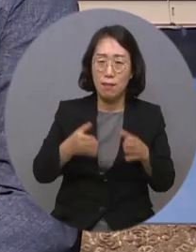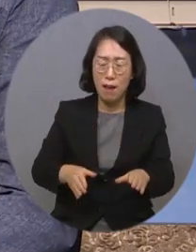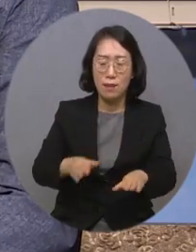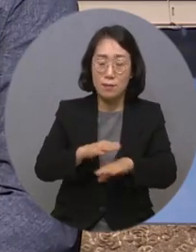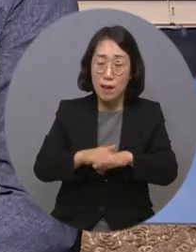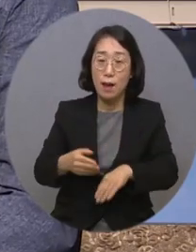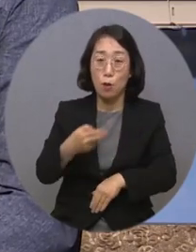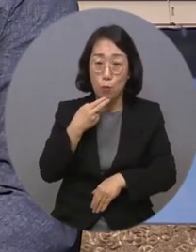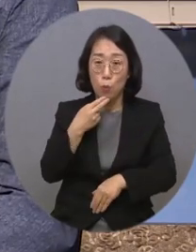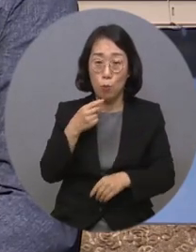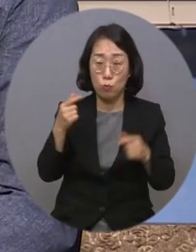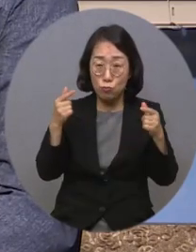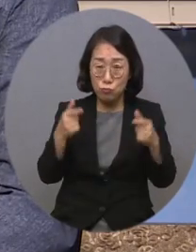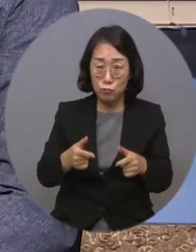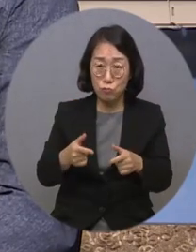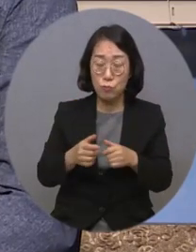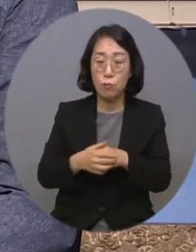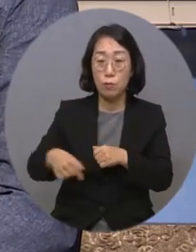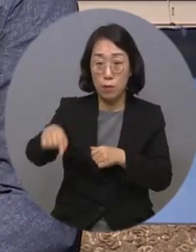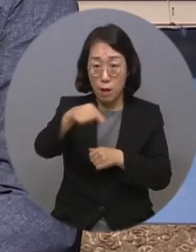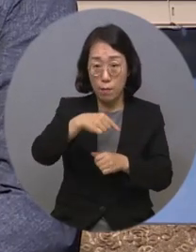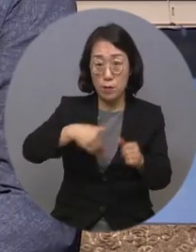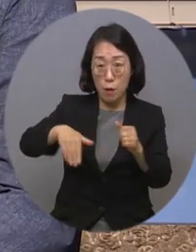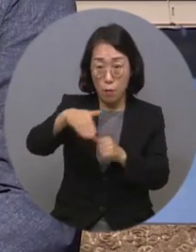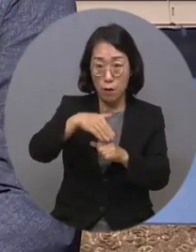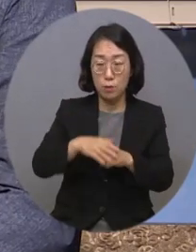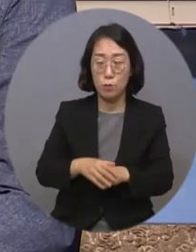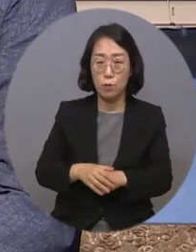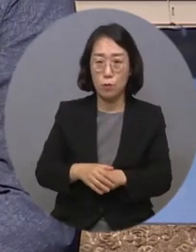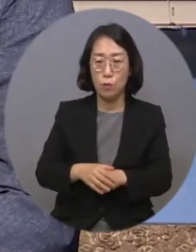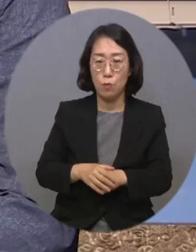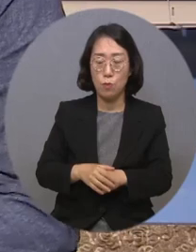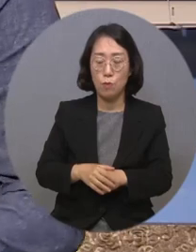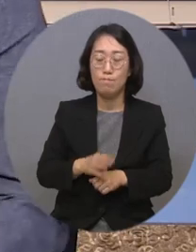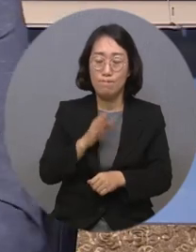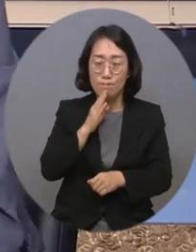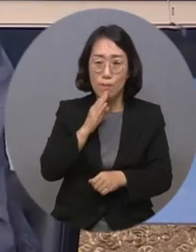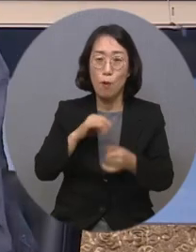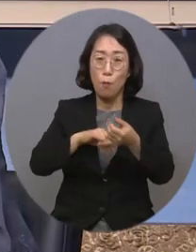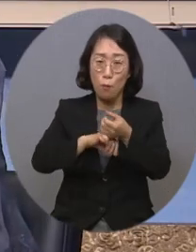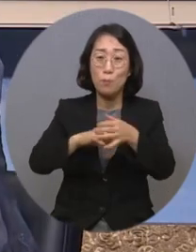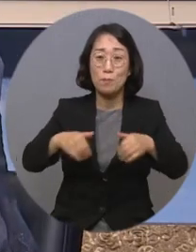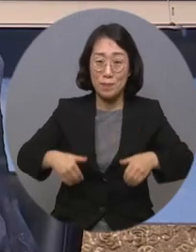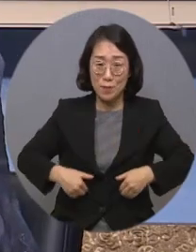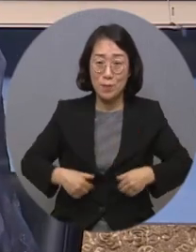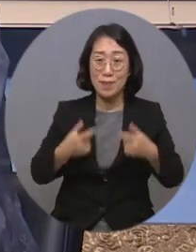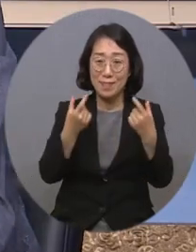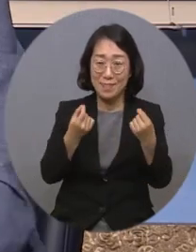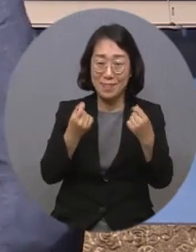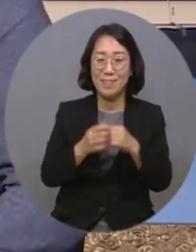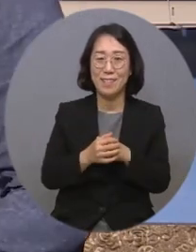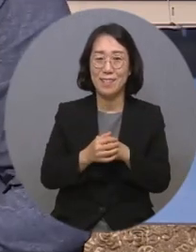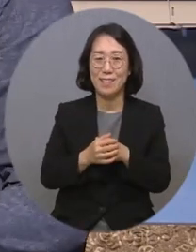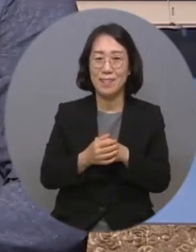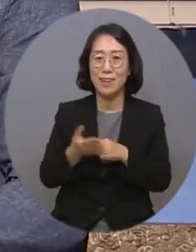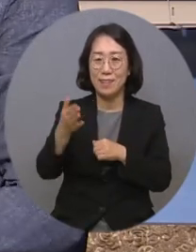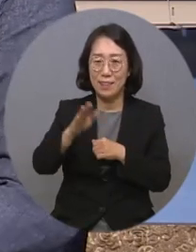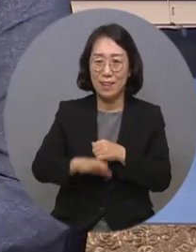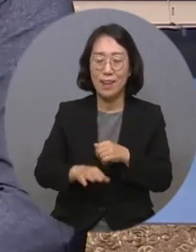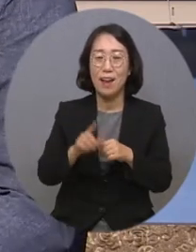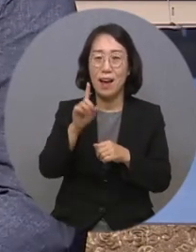라면서 전 세계에서 최저를 기록하고 있는 상황 속에서 굉장히 좀 필요한 프로그램이 아닌가 가지는, 하는 생각이 듭니다. 한 가지는